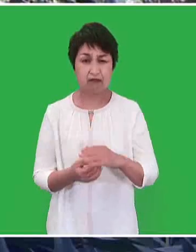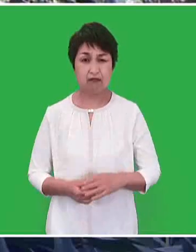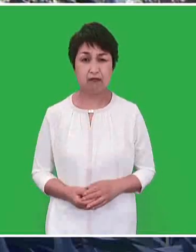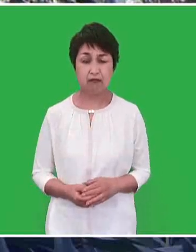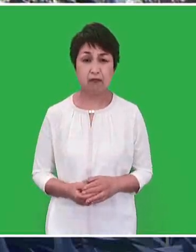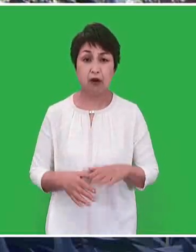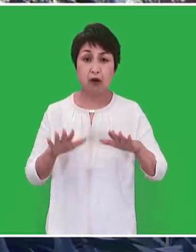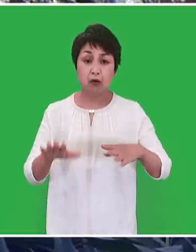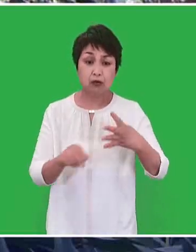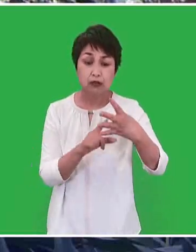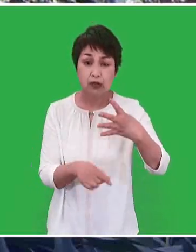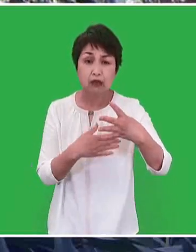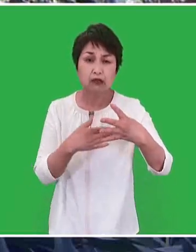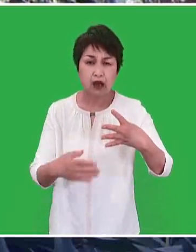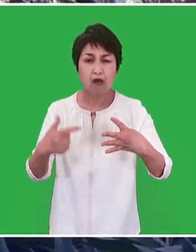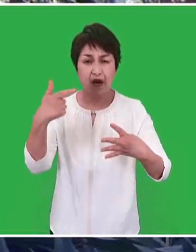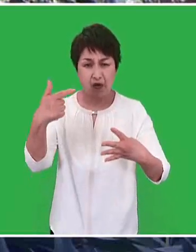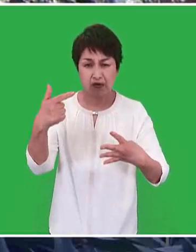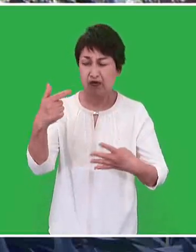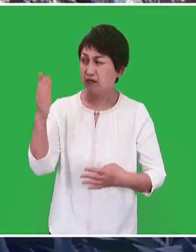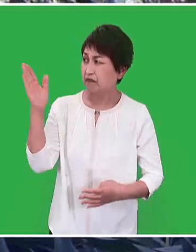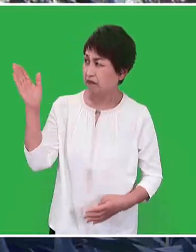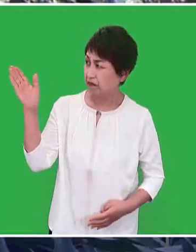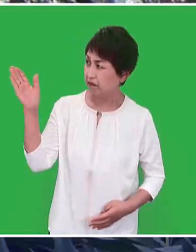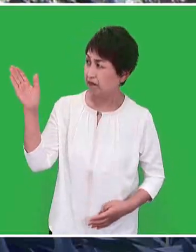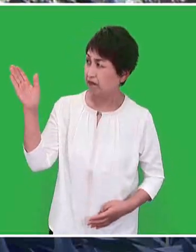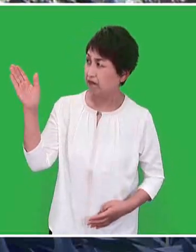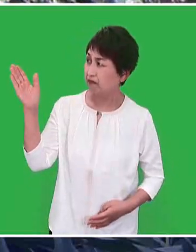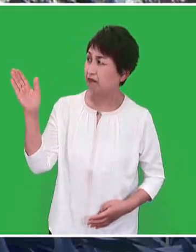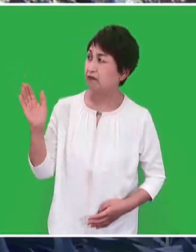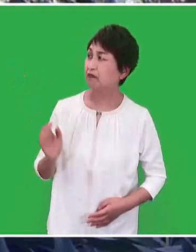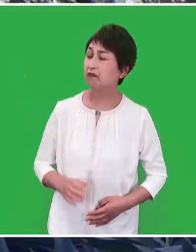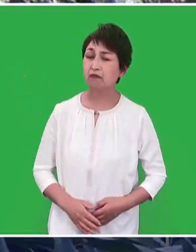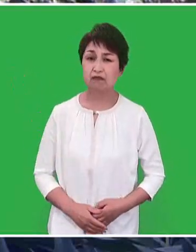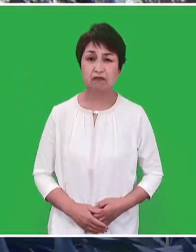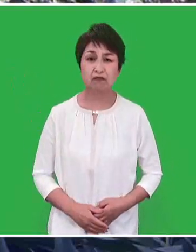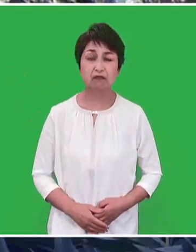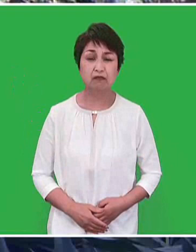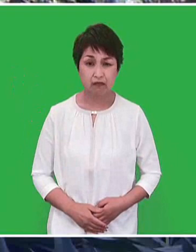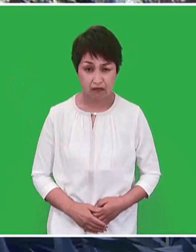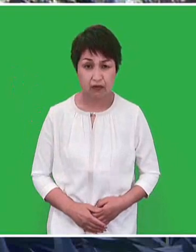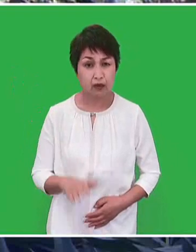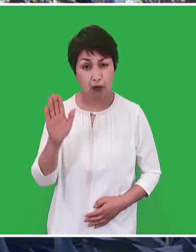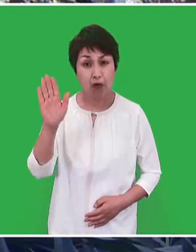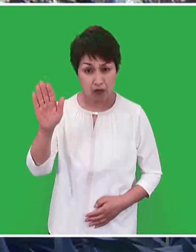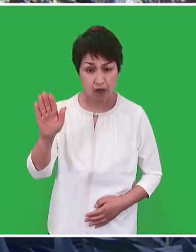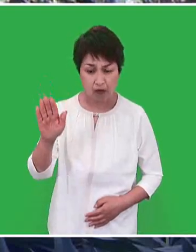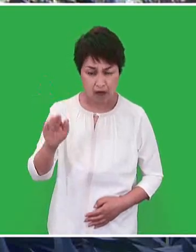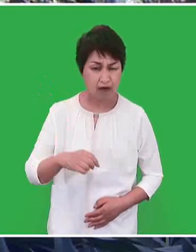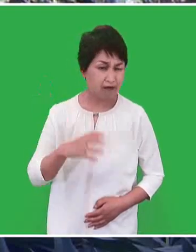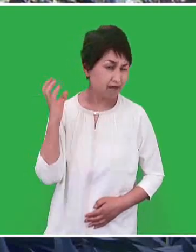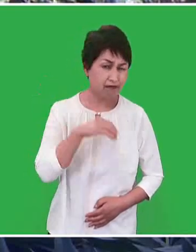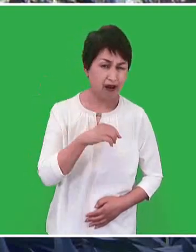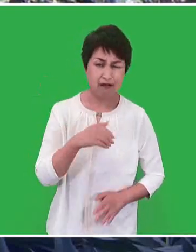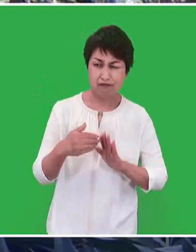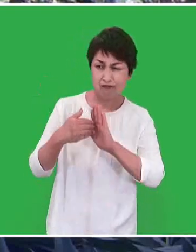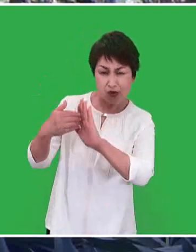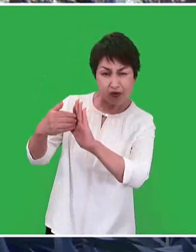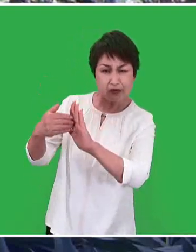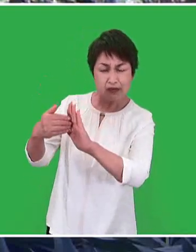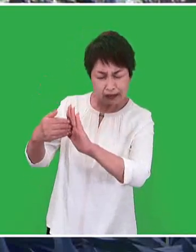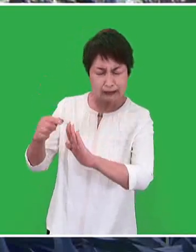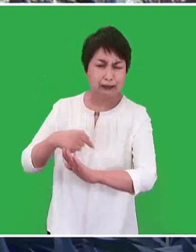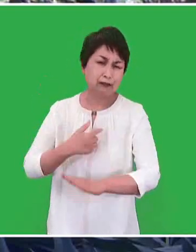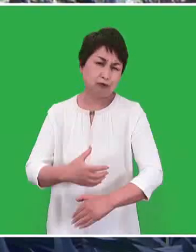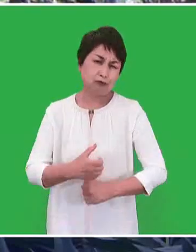県、今年度はすでに6件の人身被害が発生しており、今後も熊による被害を避ける